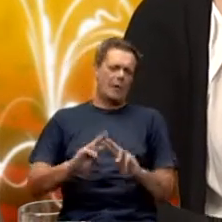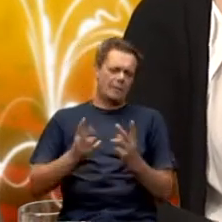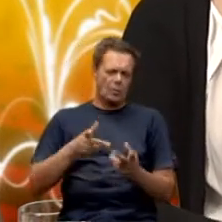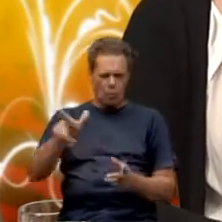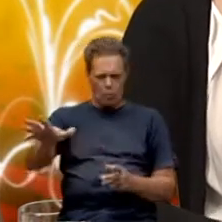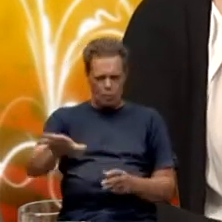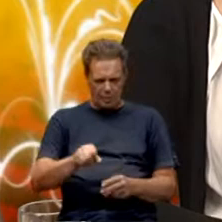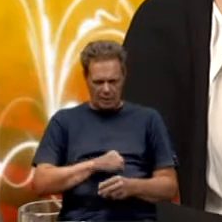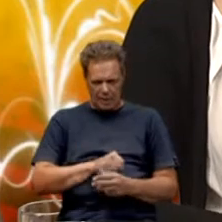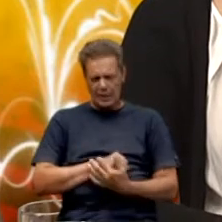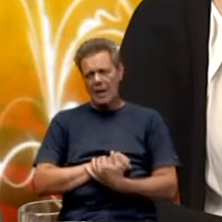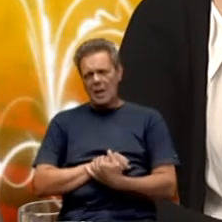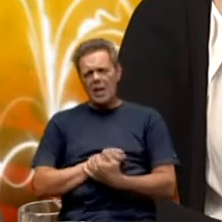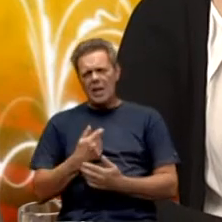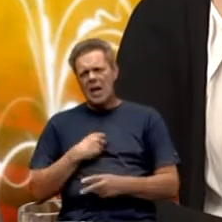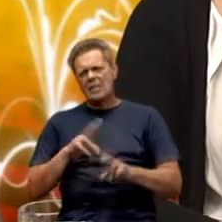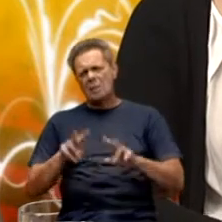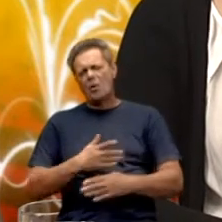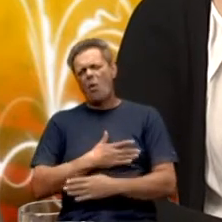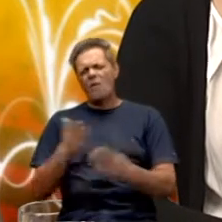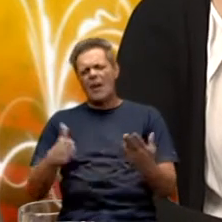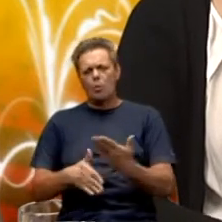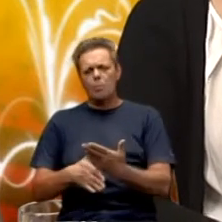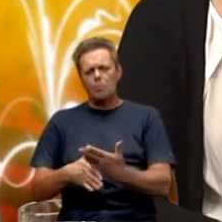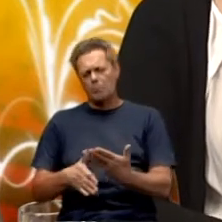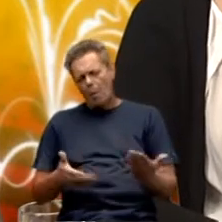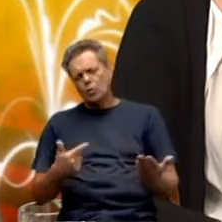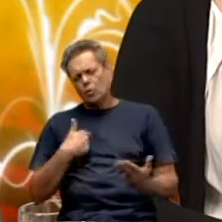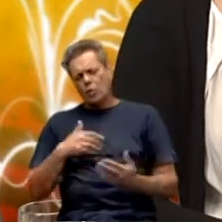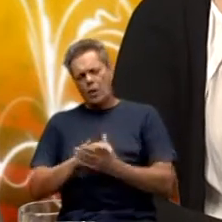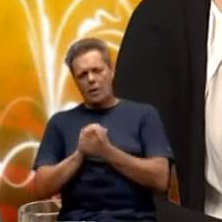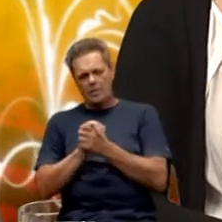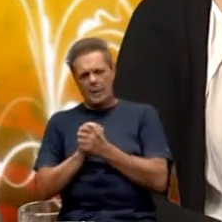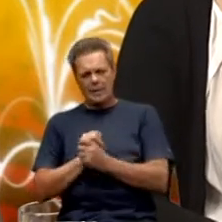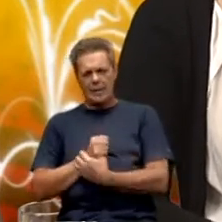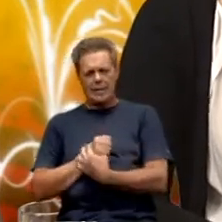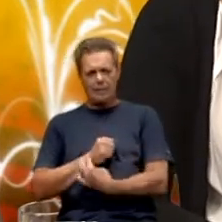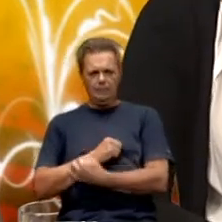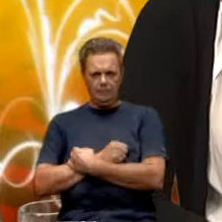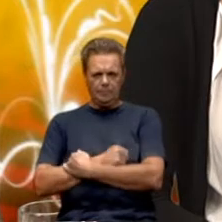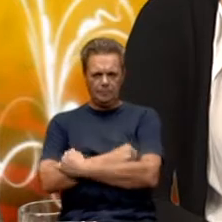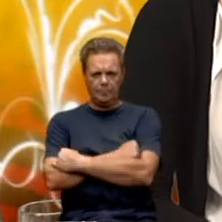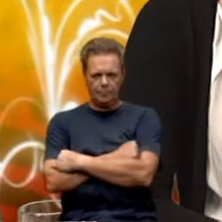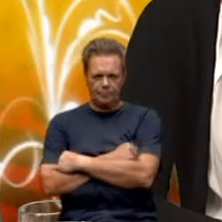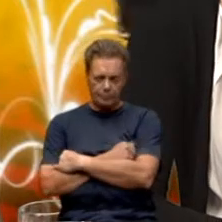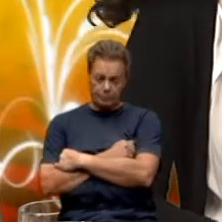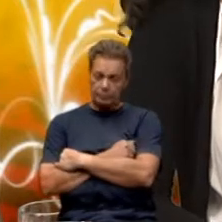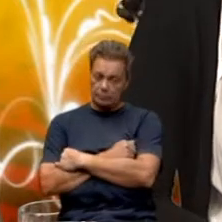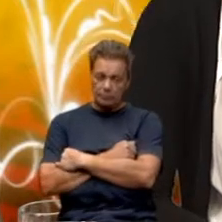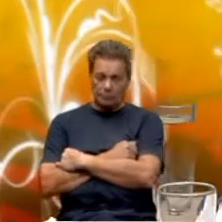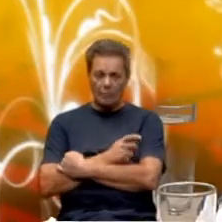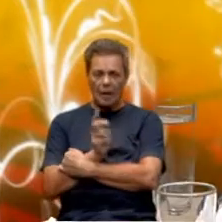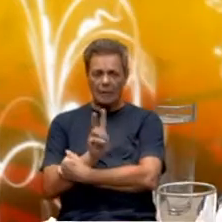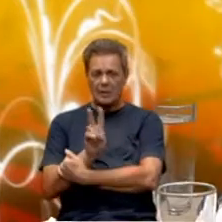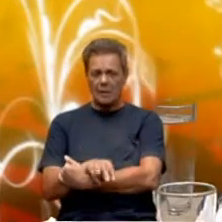prihvatile i stvarno imala sam veliku podršku od svojih prijateljica. Vi ste 17 godina imali. Da. Znači, dečki su već